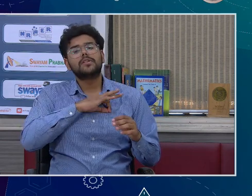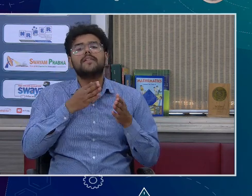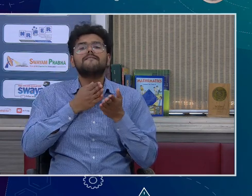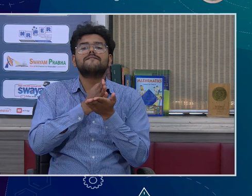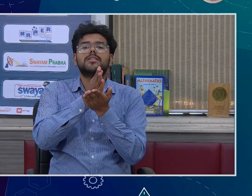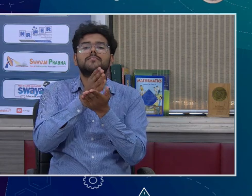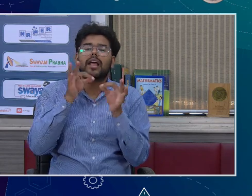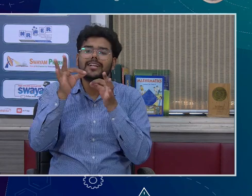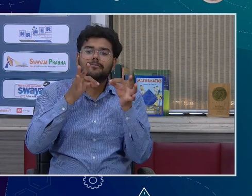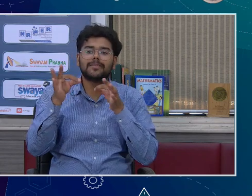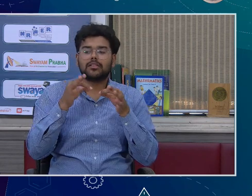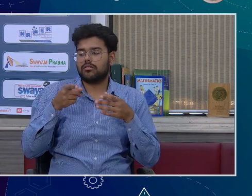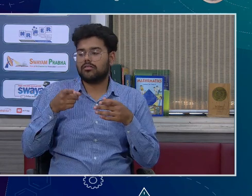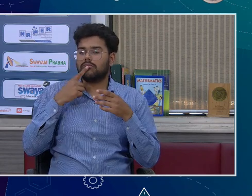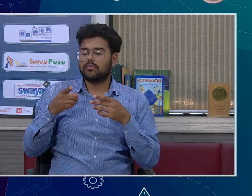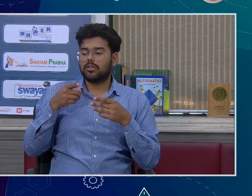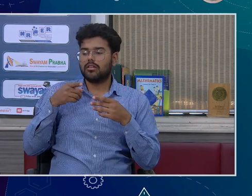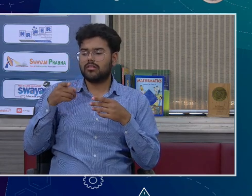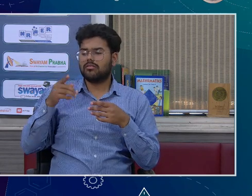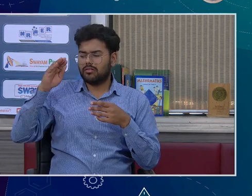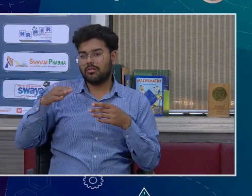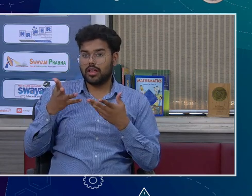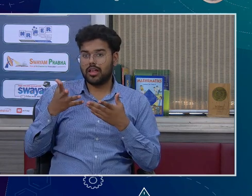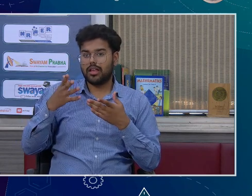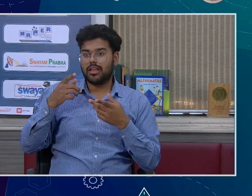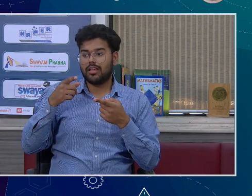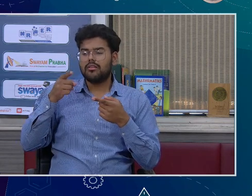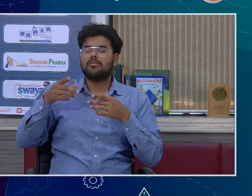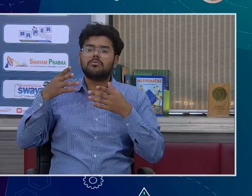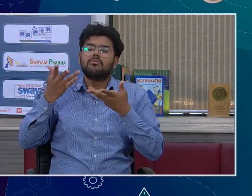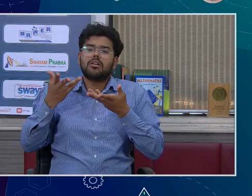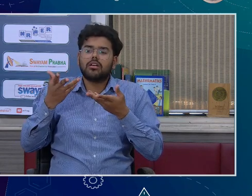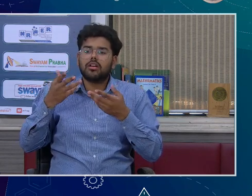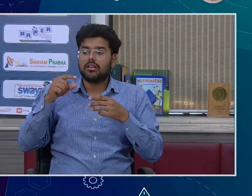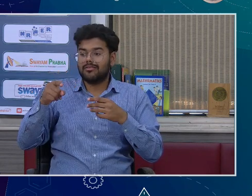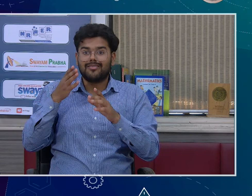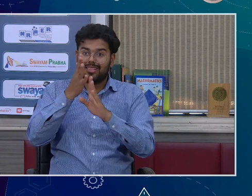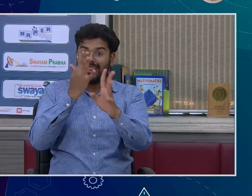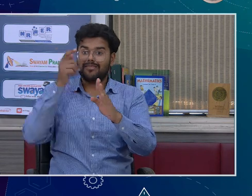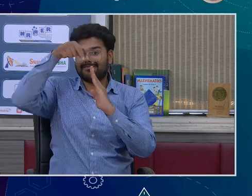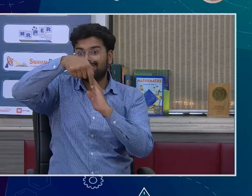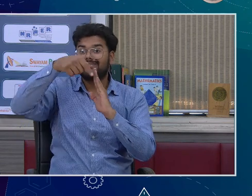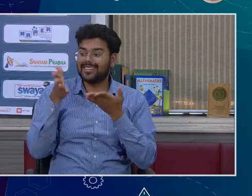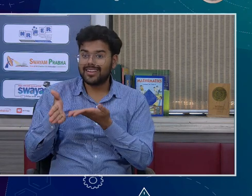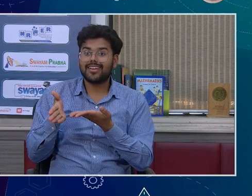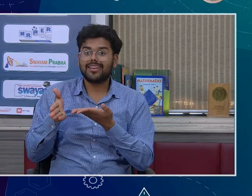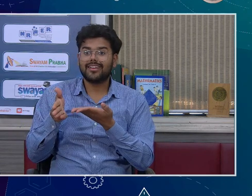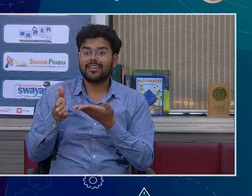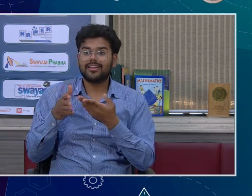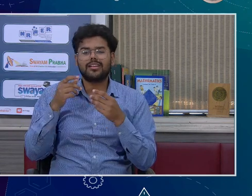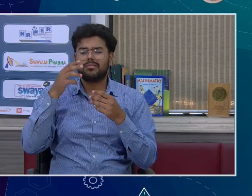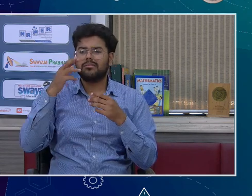हैं. तो क्या हुआ, आप छोटे हो लेकिन लाइन में आप तो सबसे पहले खड़े होंगे ना, तो कोई बात नहीं. तो इस तरह के